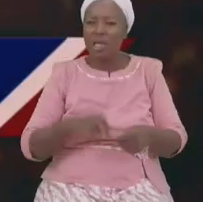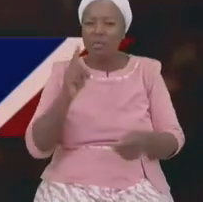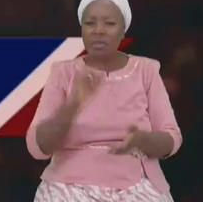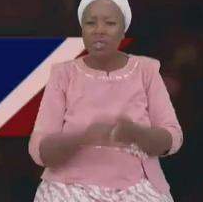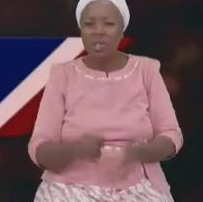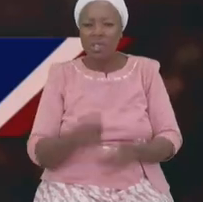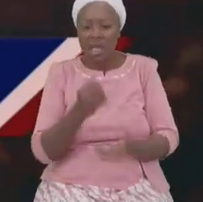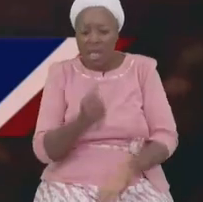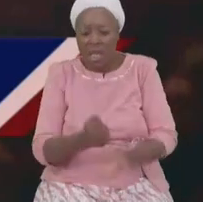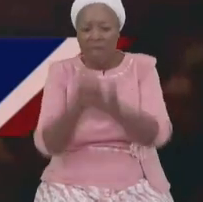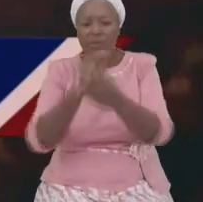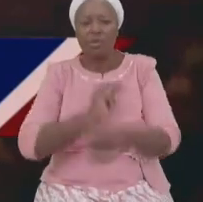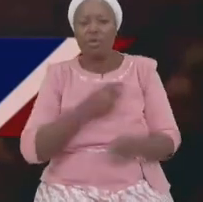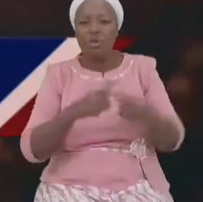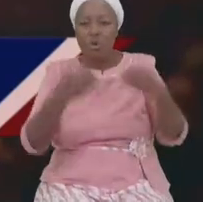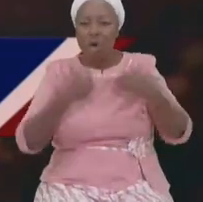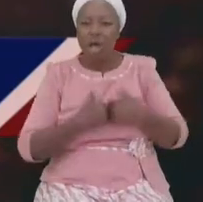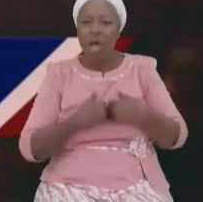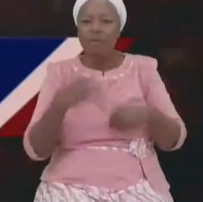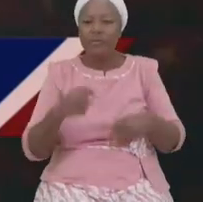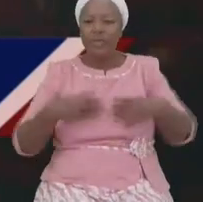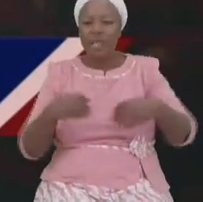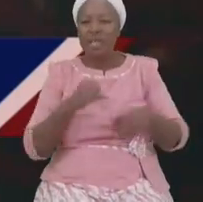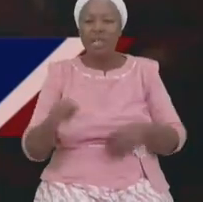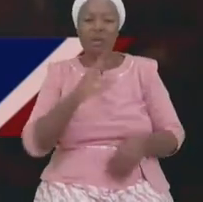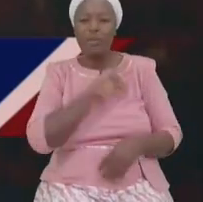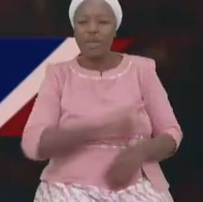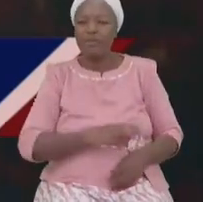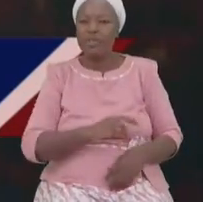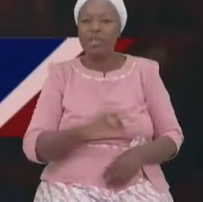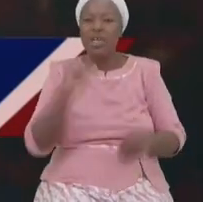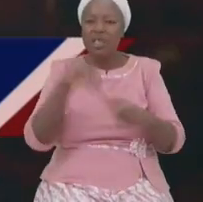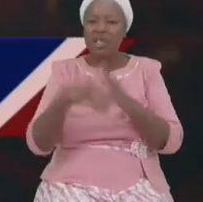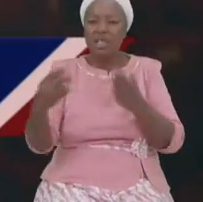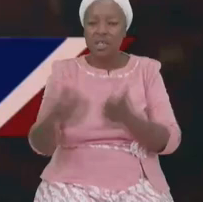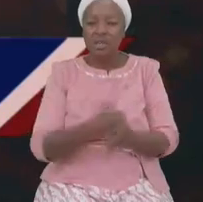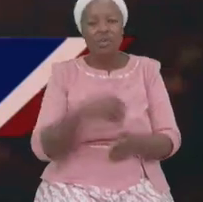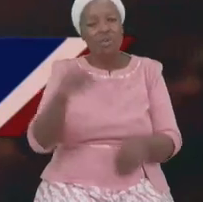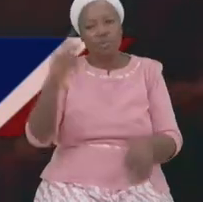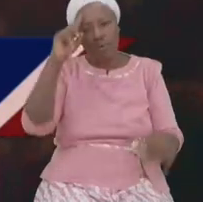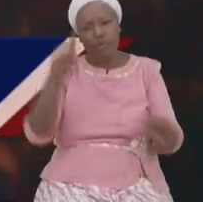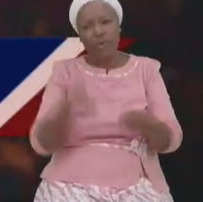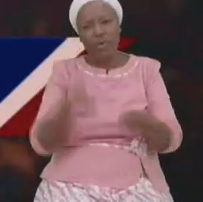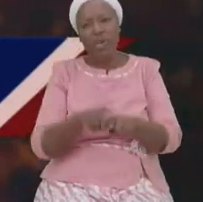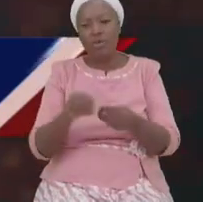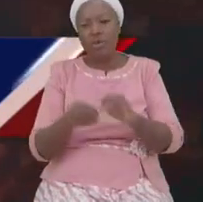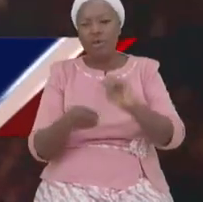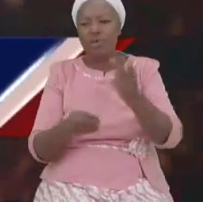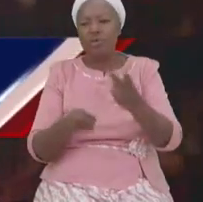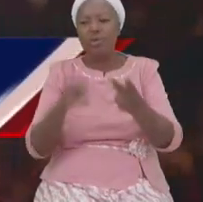Et celui qui nous aide à avoir les profits de guérison dans la nouvelle alliance. Troisième point, donc, la